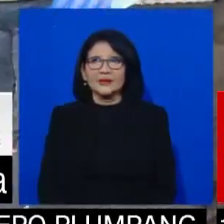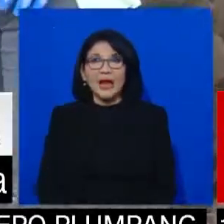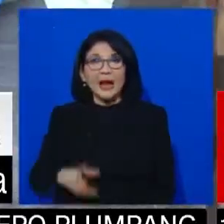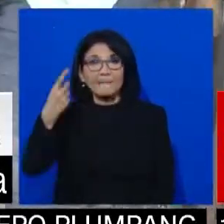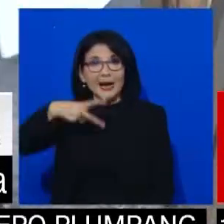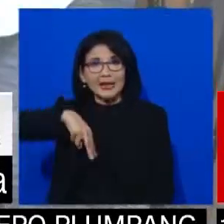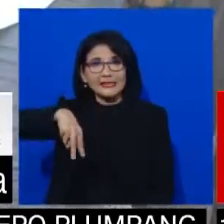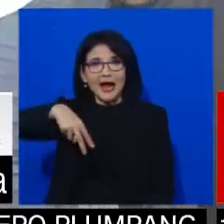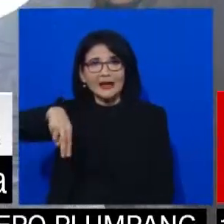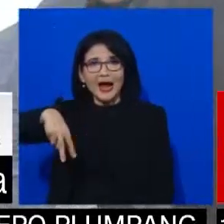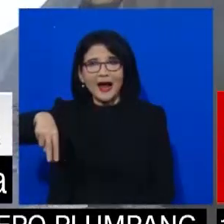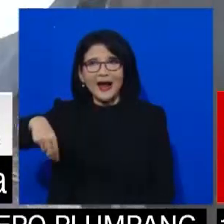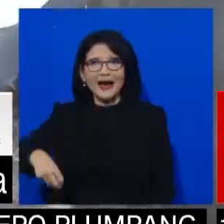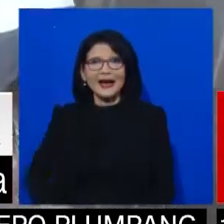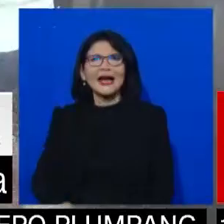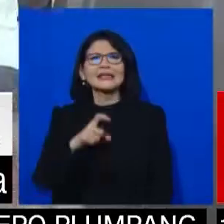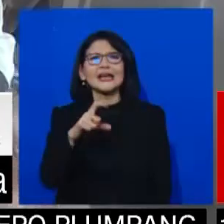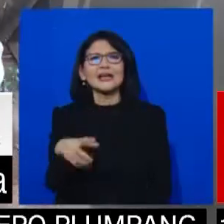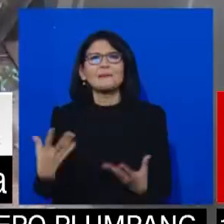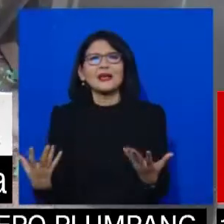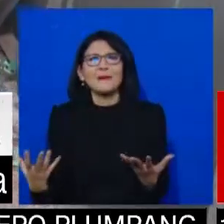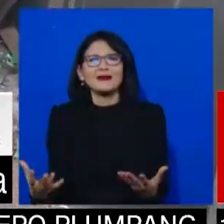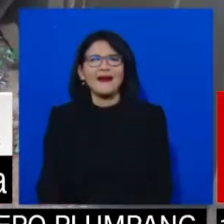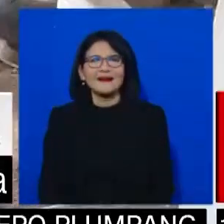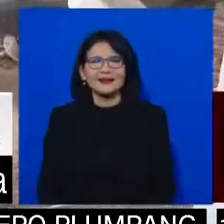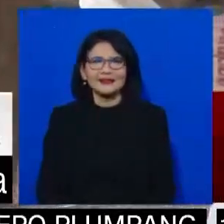familiar? Caranya gimana bang?